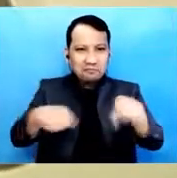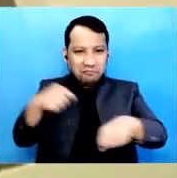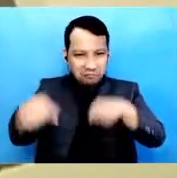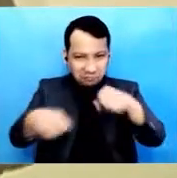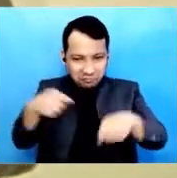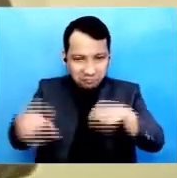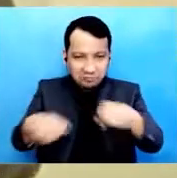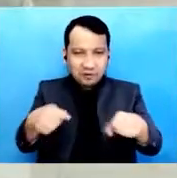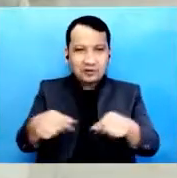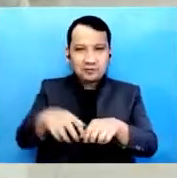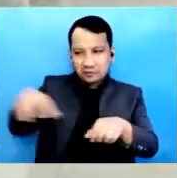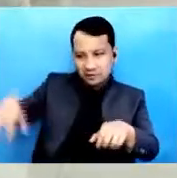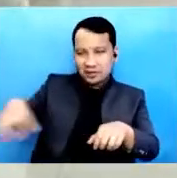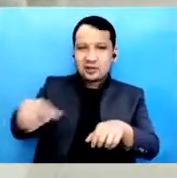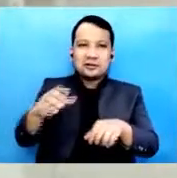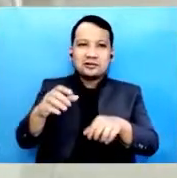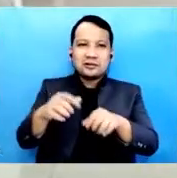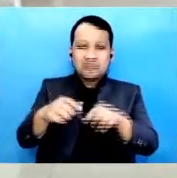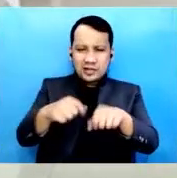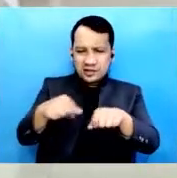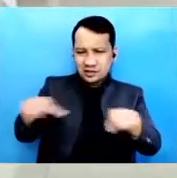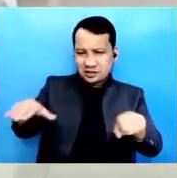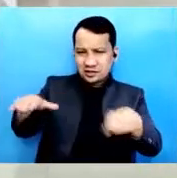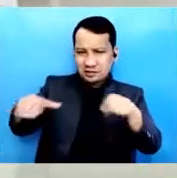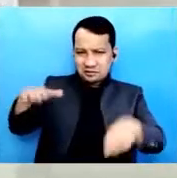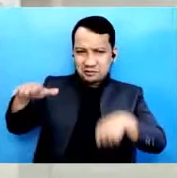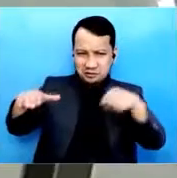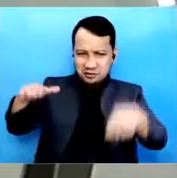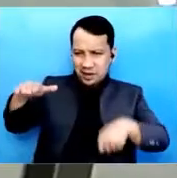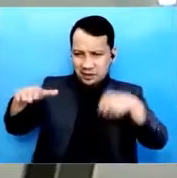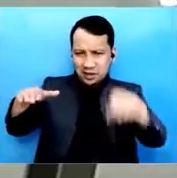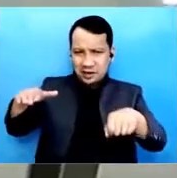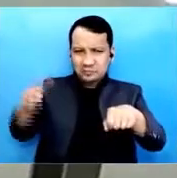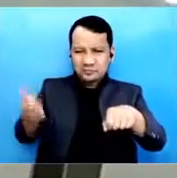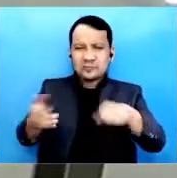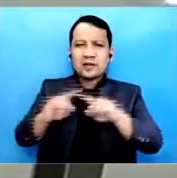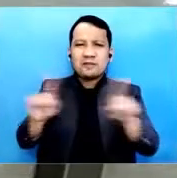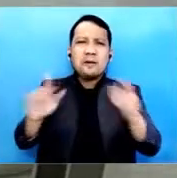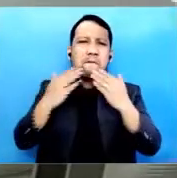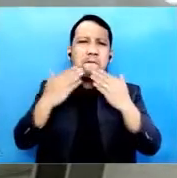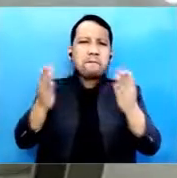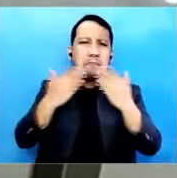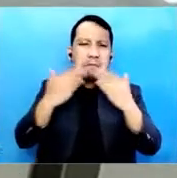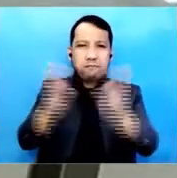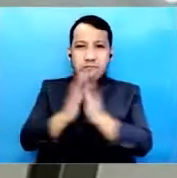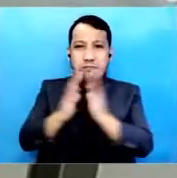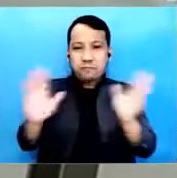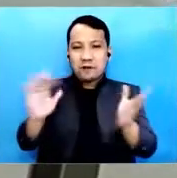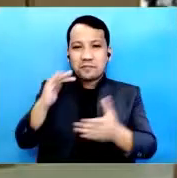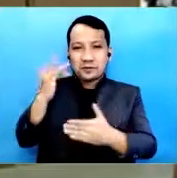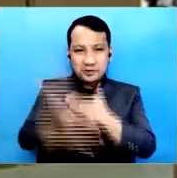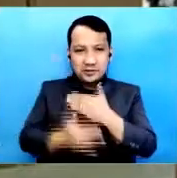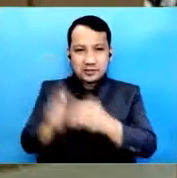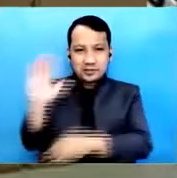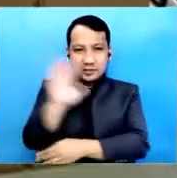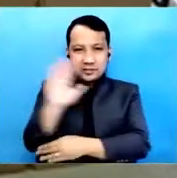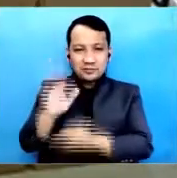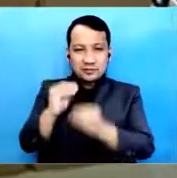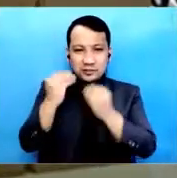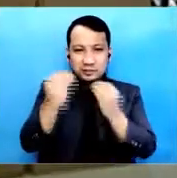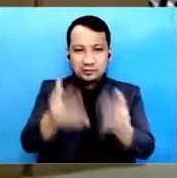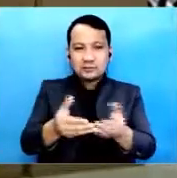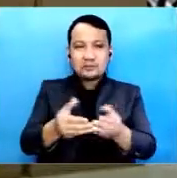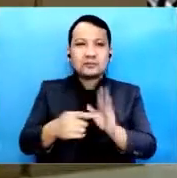ng sidecar niya. Labis ang pasasalamat ng mga taga-Alaminos sa maagang pamaskong hatid ng Metro Pacific